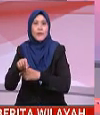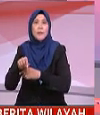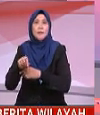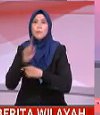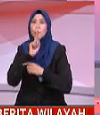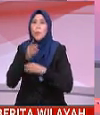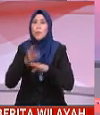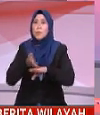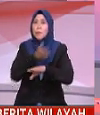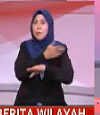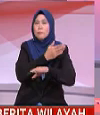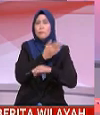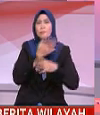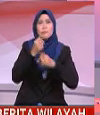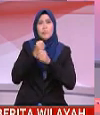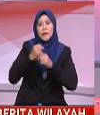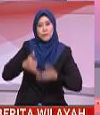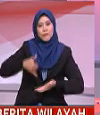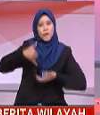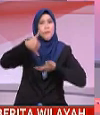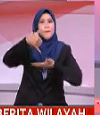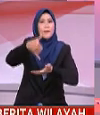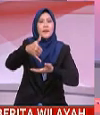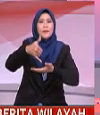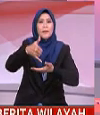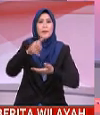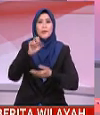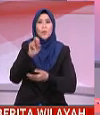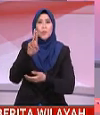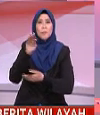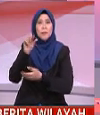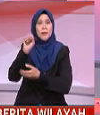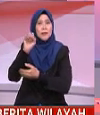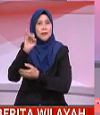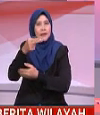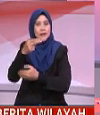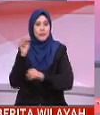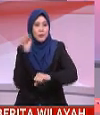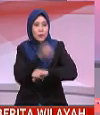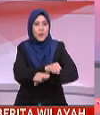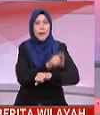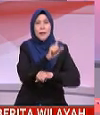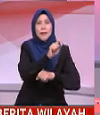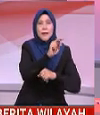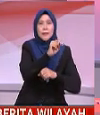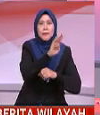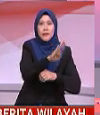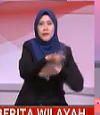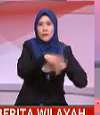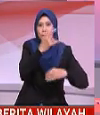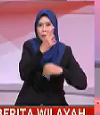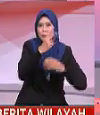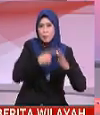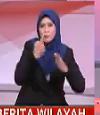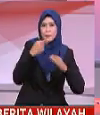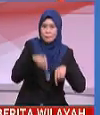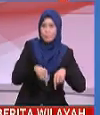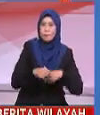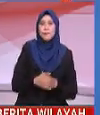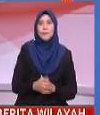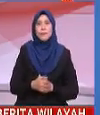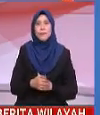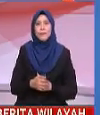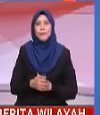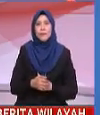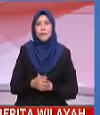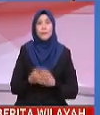itu sebelum ini menjulang trofi pertama Piala Sumbangsih dengan menewaskan TMB awal bulan ini.